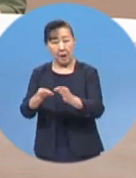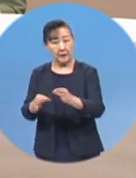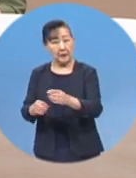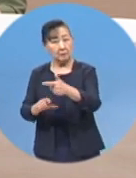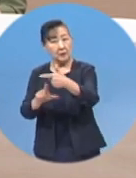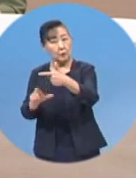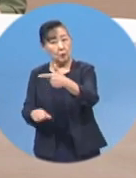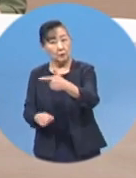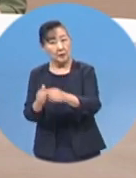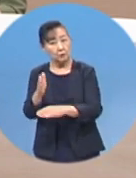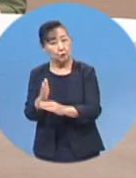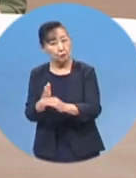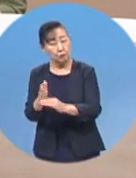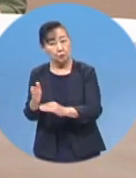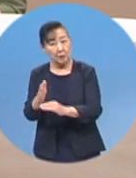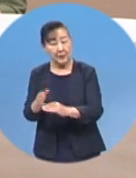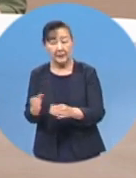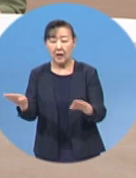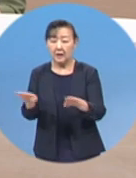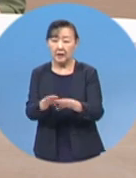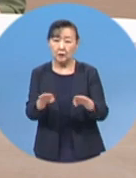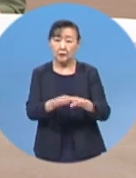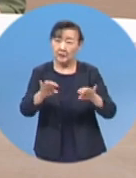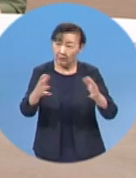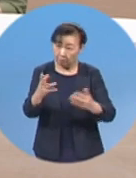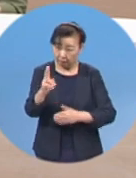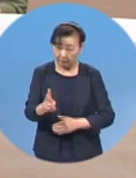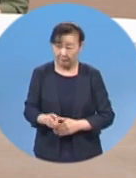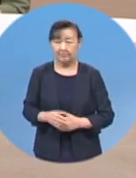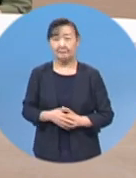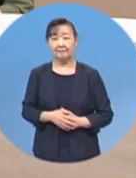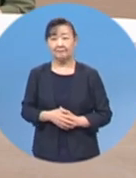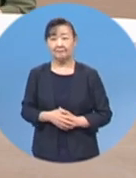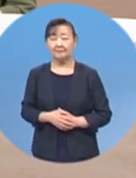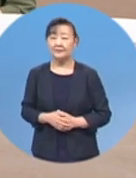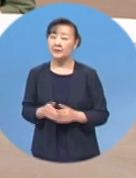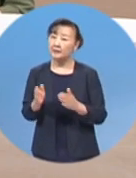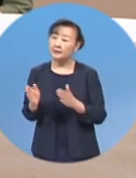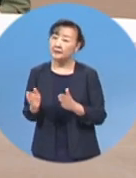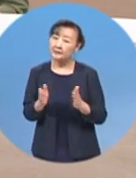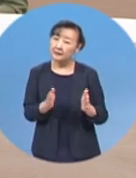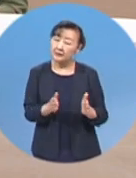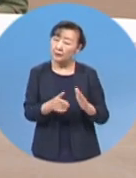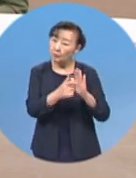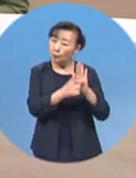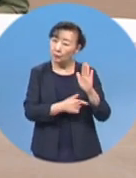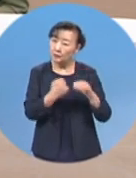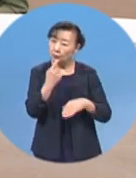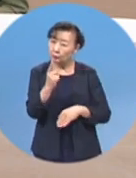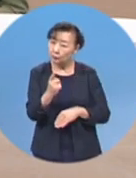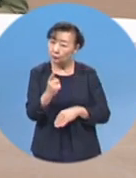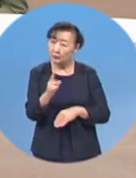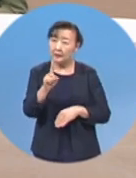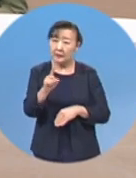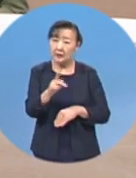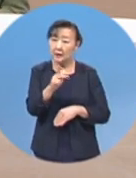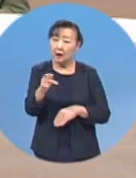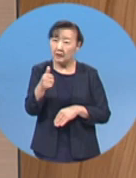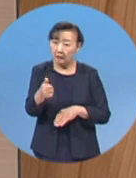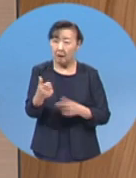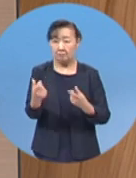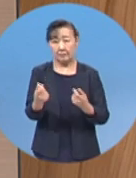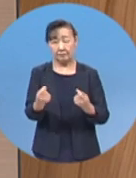月中旬頃まで無休で営業するそうです。 さて、ちえちゃん、もう一つのテーマは干潟でしたね。 は